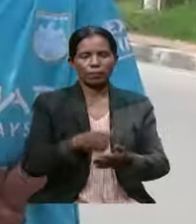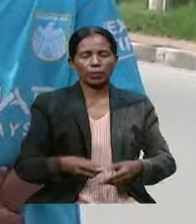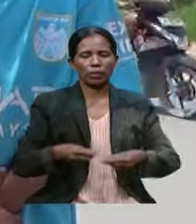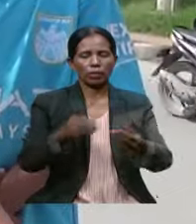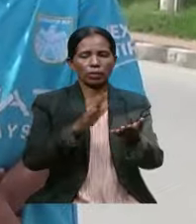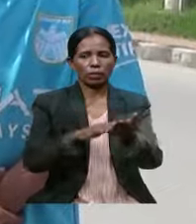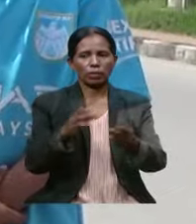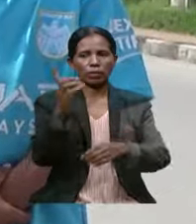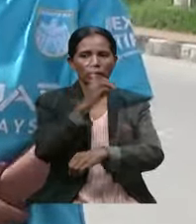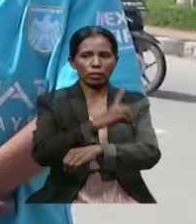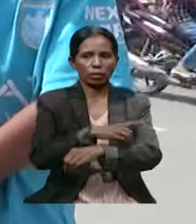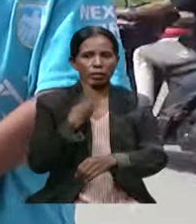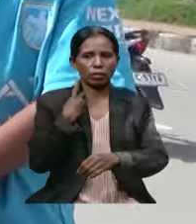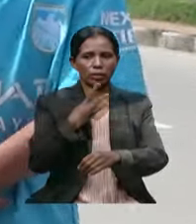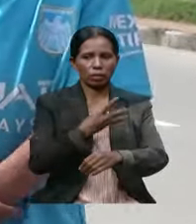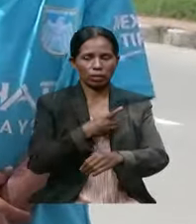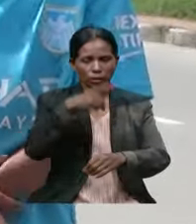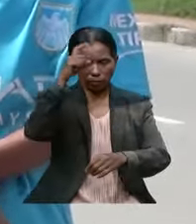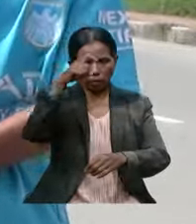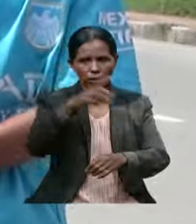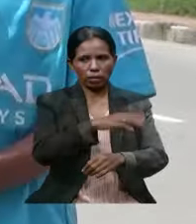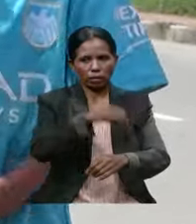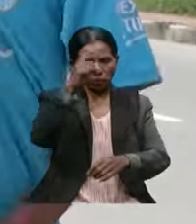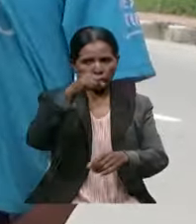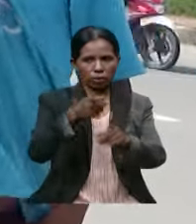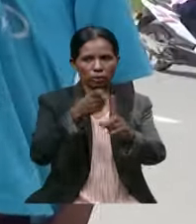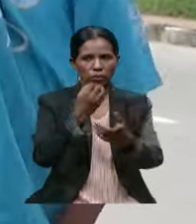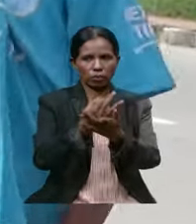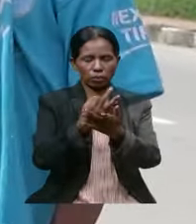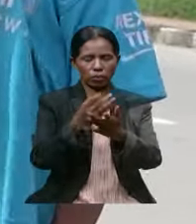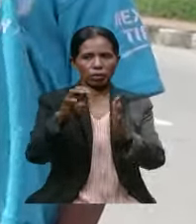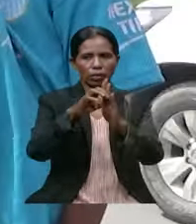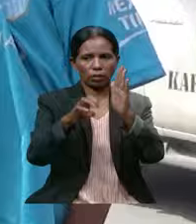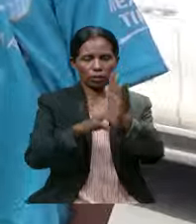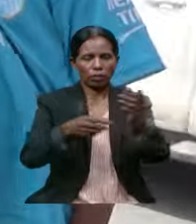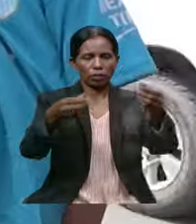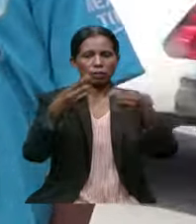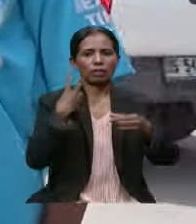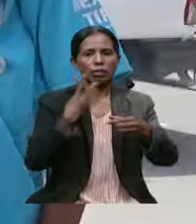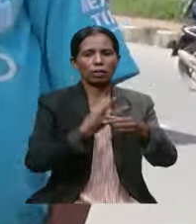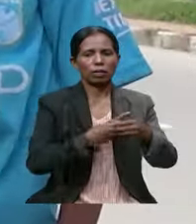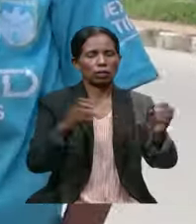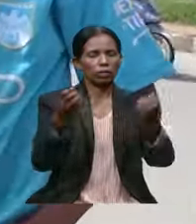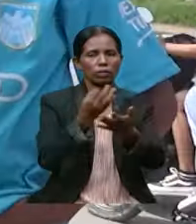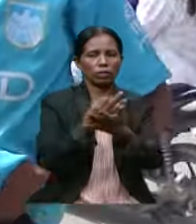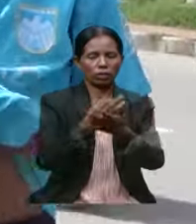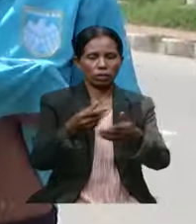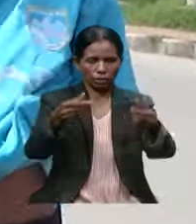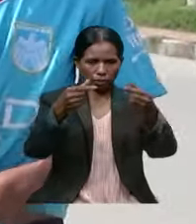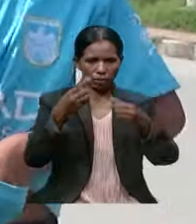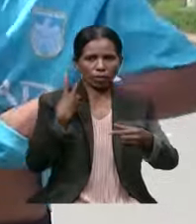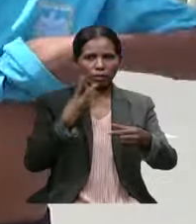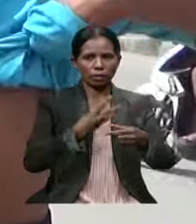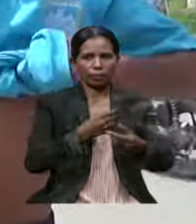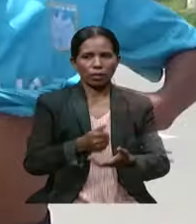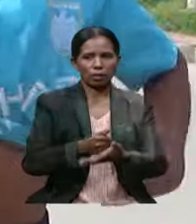Oh, lor ni ramai ni kuat sura atau dengan matenek. Matenek ni husi, osen husi staru mahfah sepami ga. Lor husi osen pay staru mahfah. Ami setentam